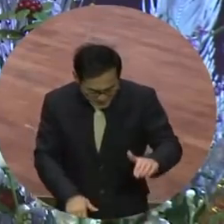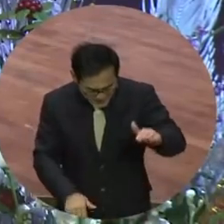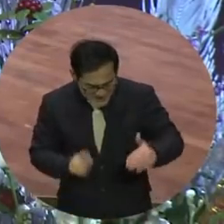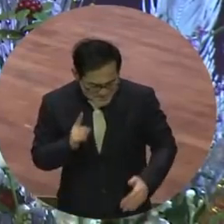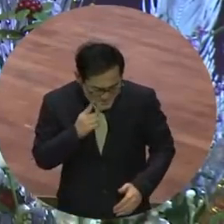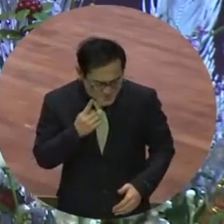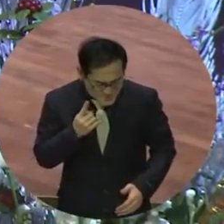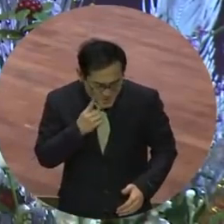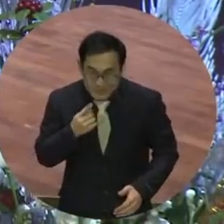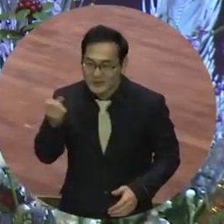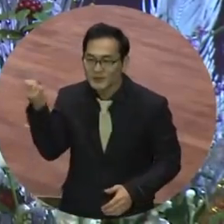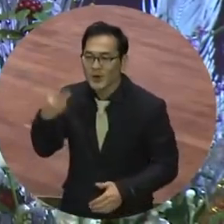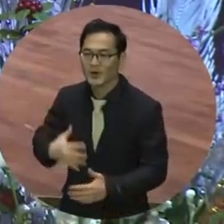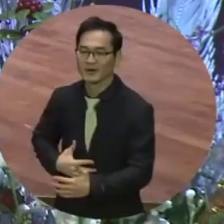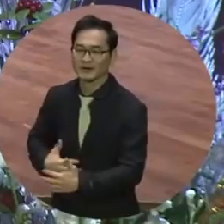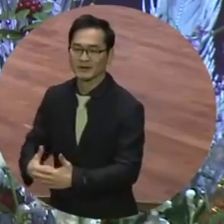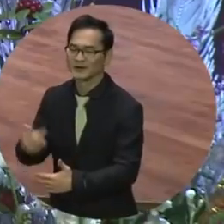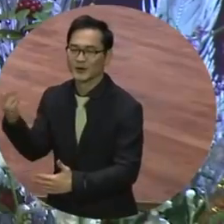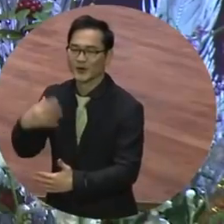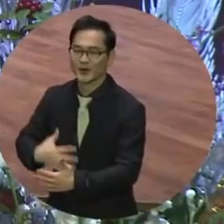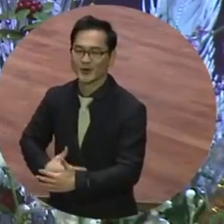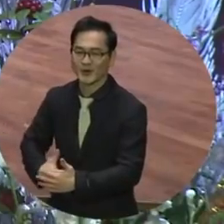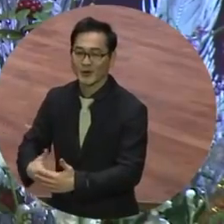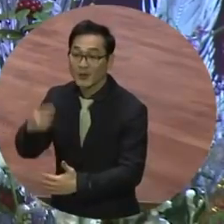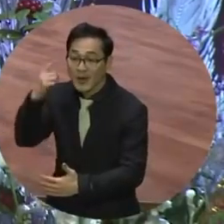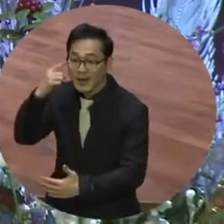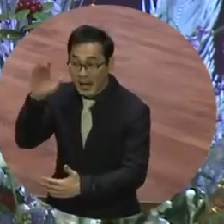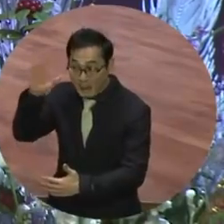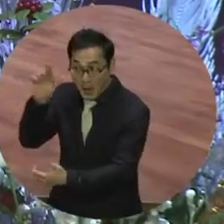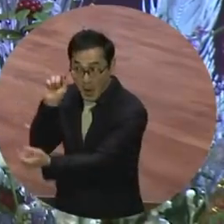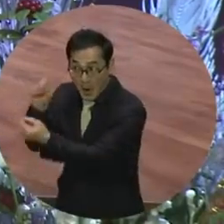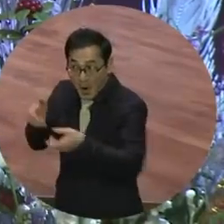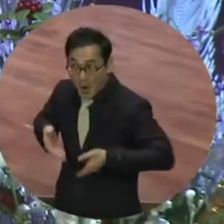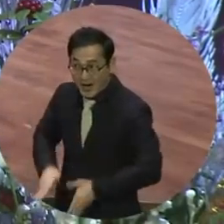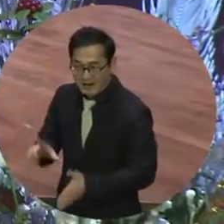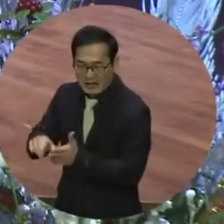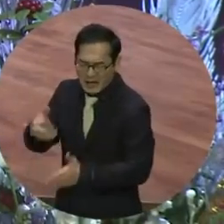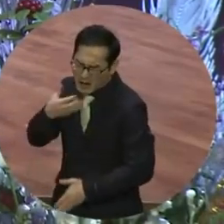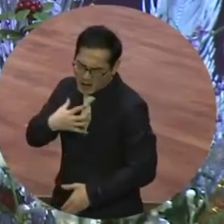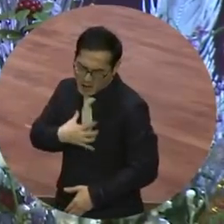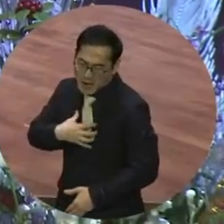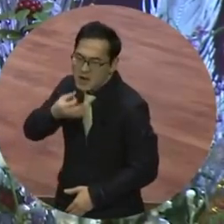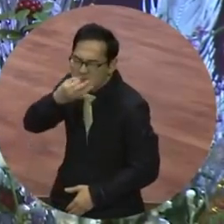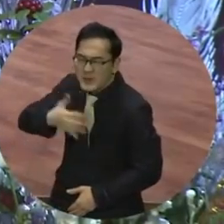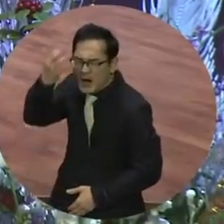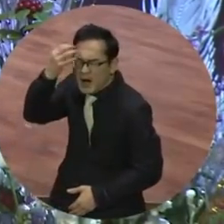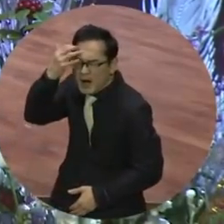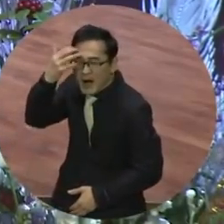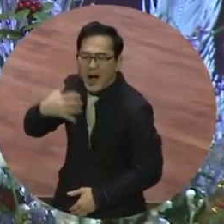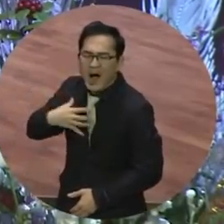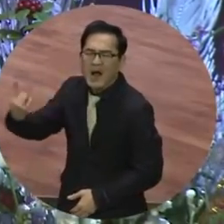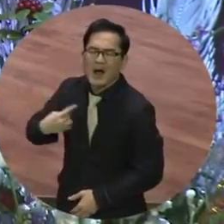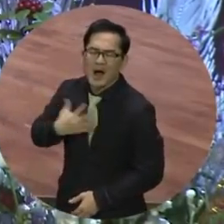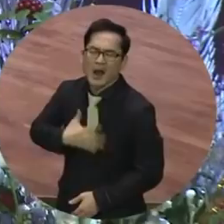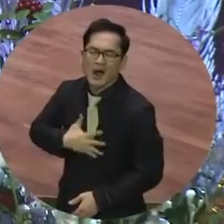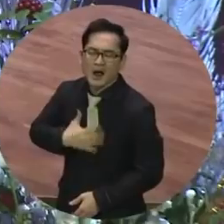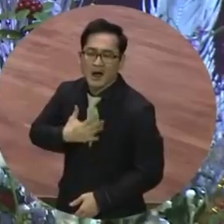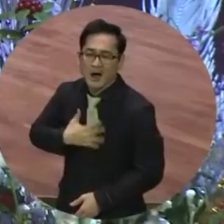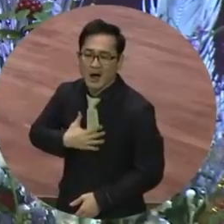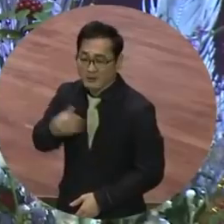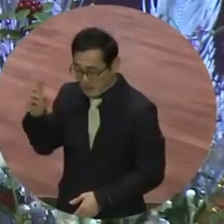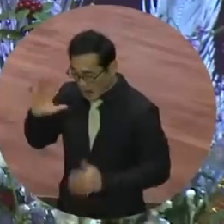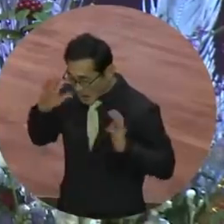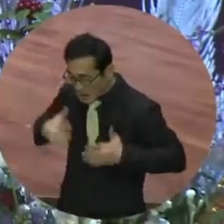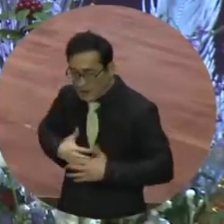그리고 또 아이 낳습니다. 그 이유가 어디에 있느냐는 얘기. 그 고통스러운 그 해산의 고통을 알면서 왜